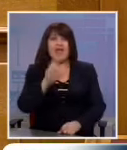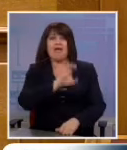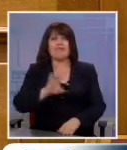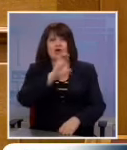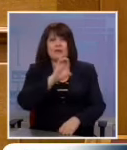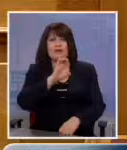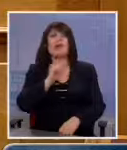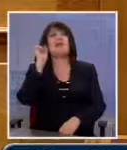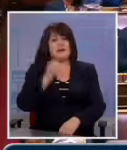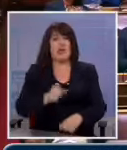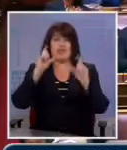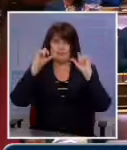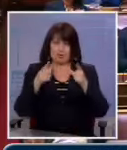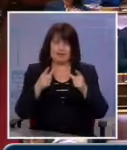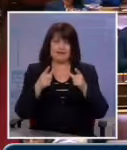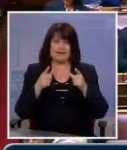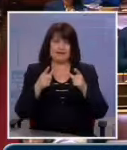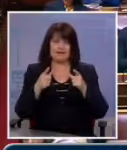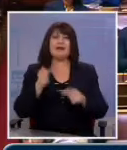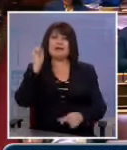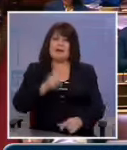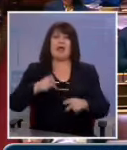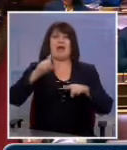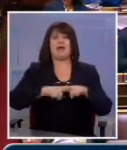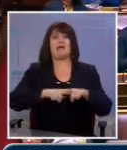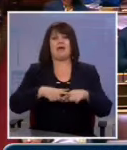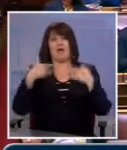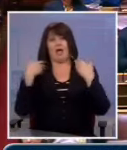Ευρώπη, ναι στη δημοκρατία, ναι στην Ελλάδα.